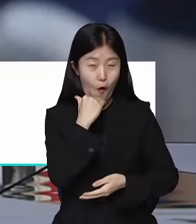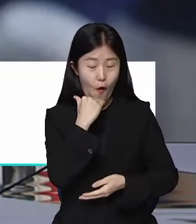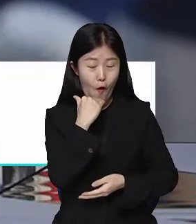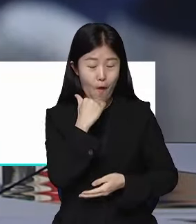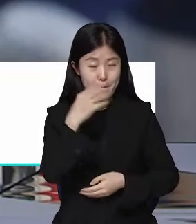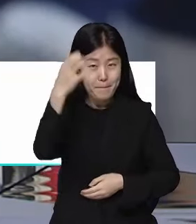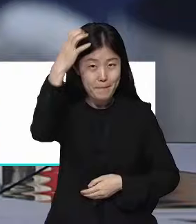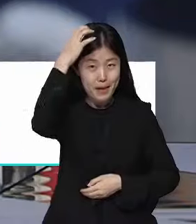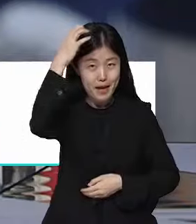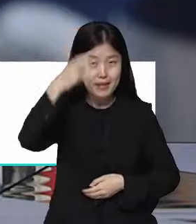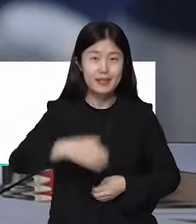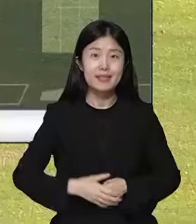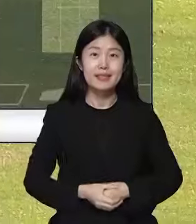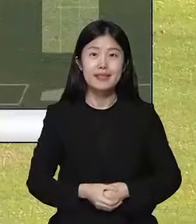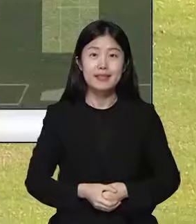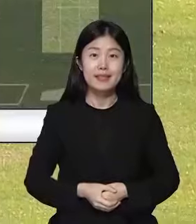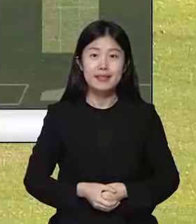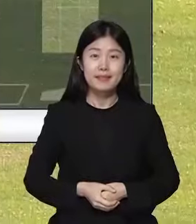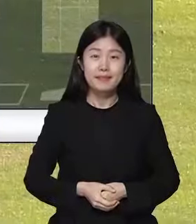기자입니다.